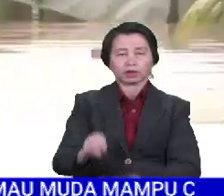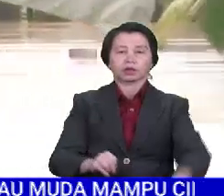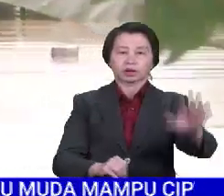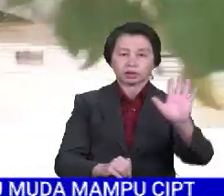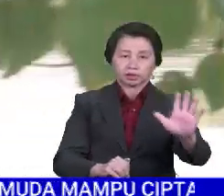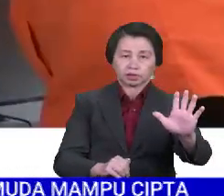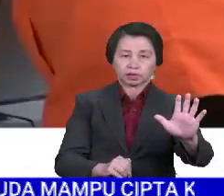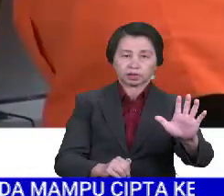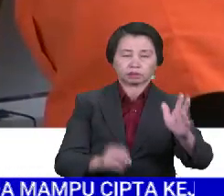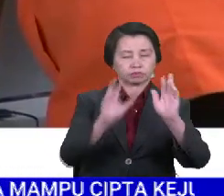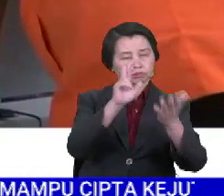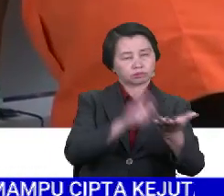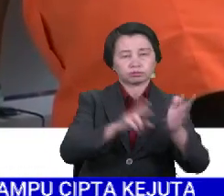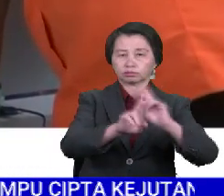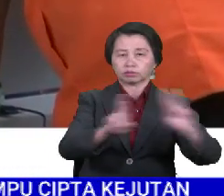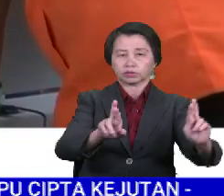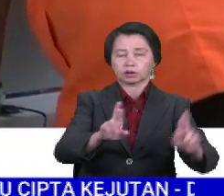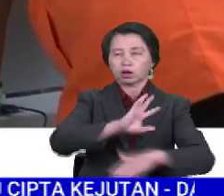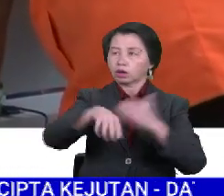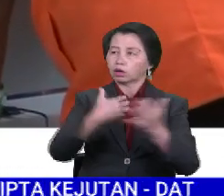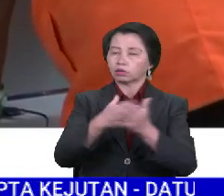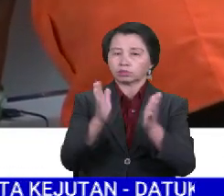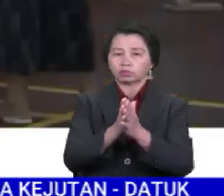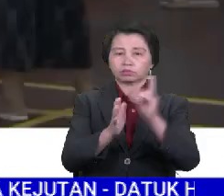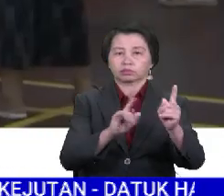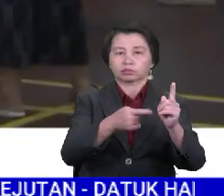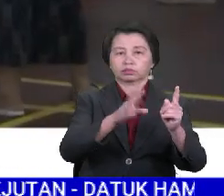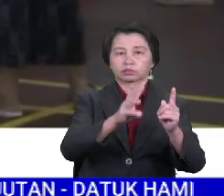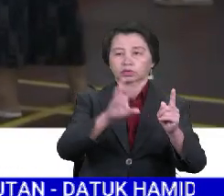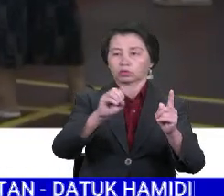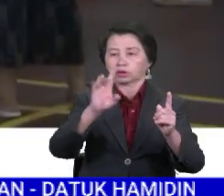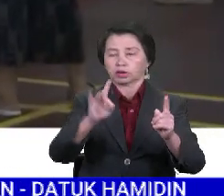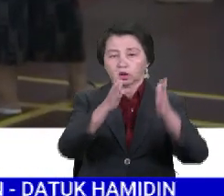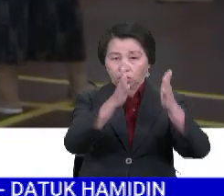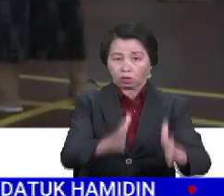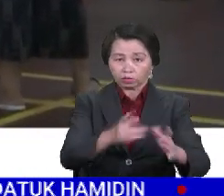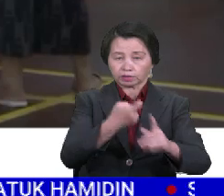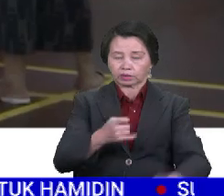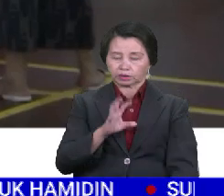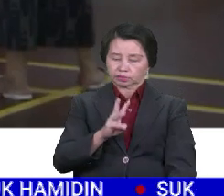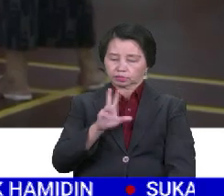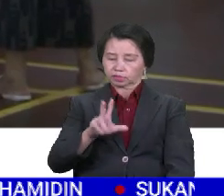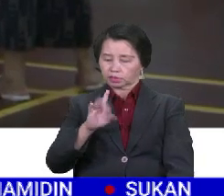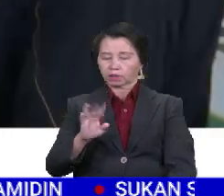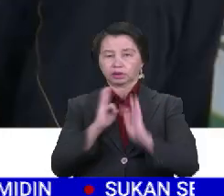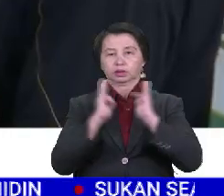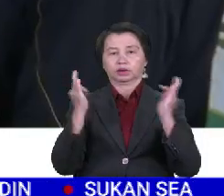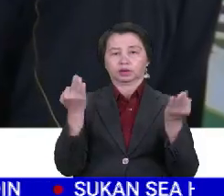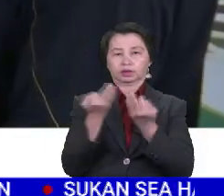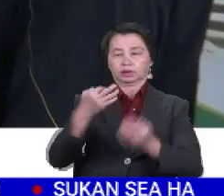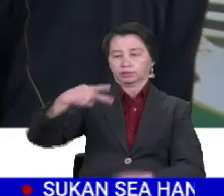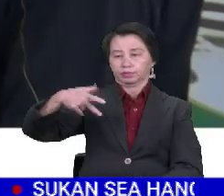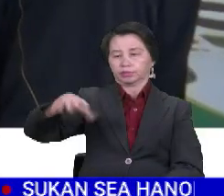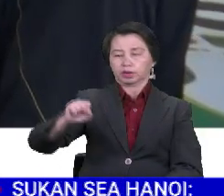PPS berstatus siap sedia. Keseluruhannya 1,608 penduduk daripada 638 keluarga di